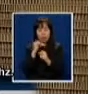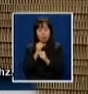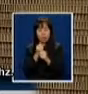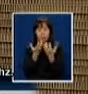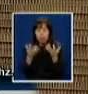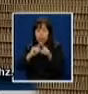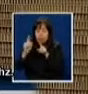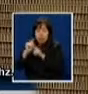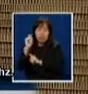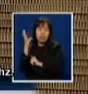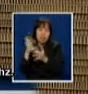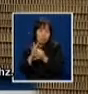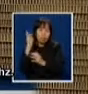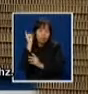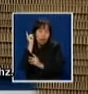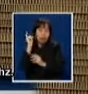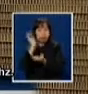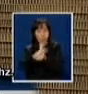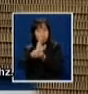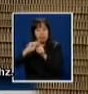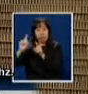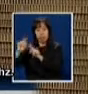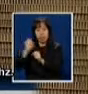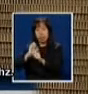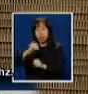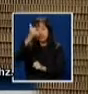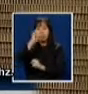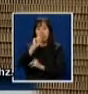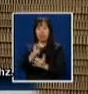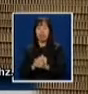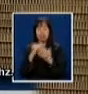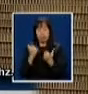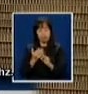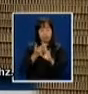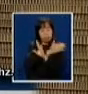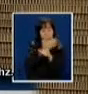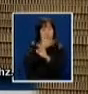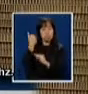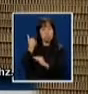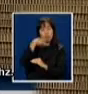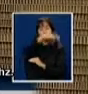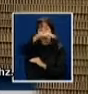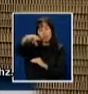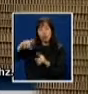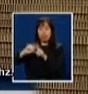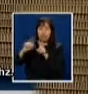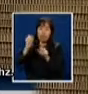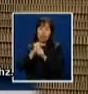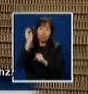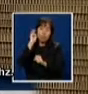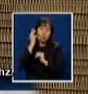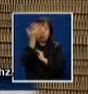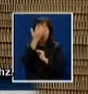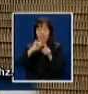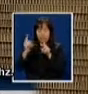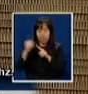กำกับดูแลตัวเองให้ได้มากที่สุดนะครับที่ผ่านมานั้นเนี่ยองค์กรวิชาชีพต่างๆก็ได้มีการจัดประชุมสัมมนานะครับแล้วก็ในขณะ